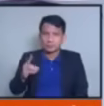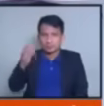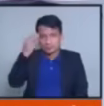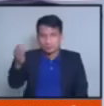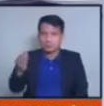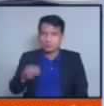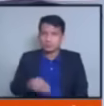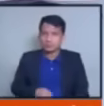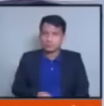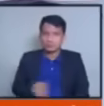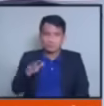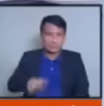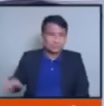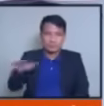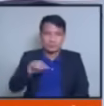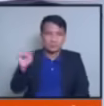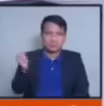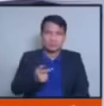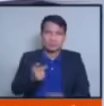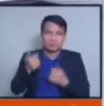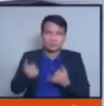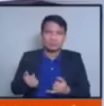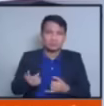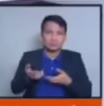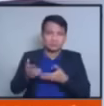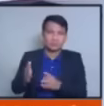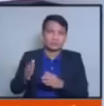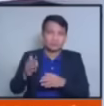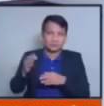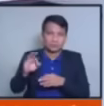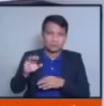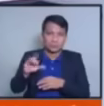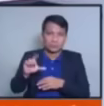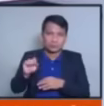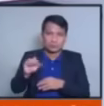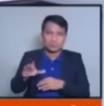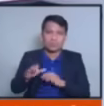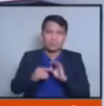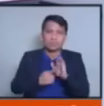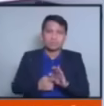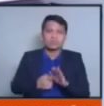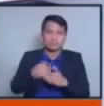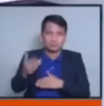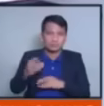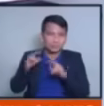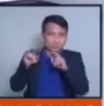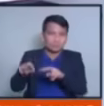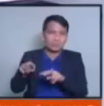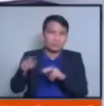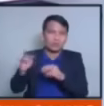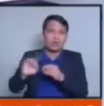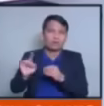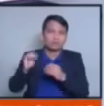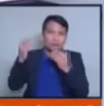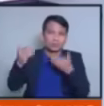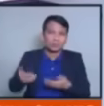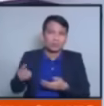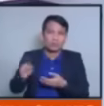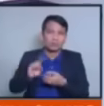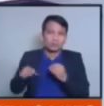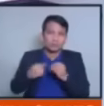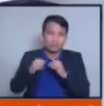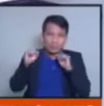Bulacan. Lahat po yan, ma'am. And then, hayaan na natin yung piskal na tingnan kung meron ba